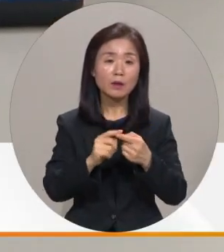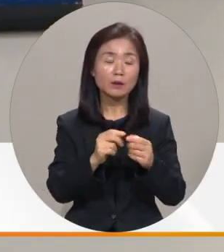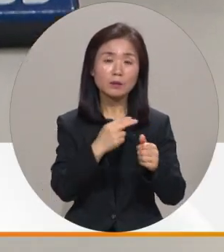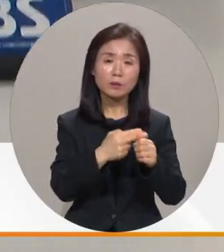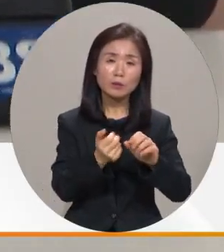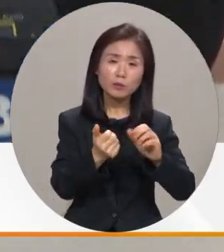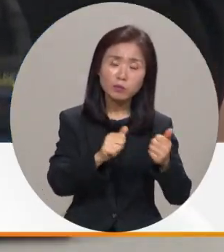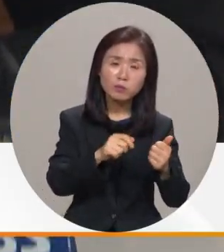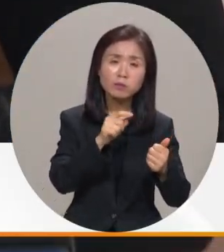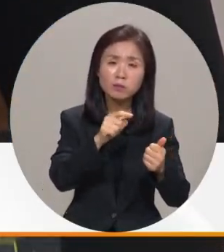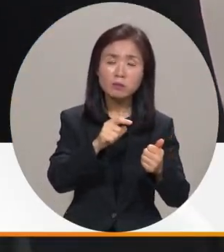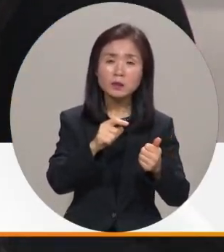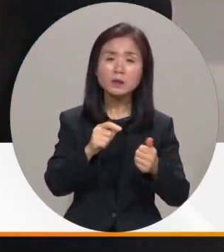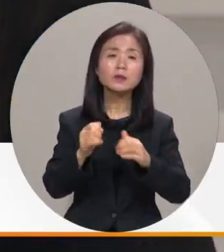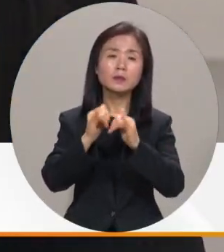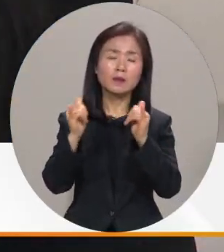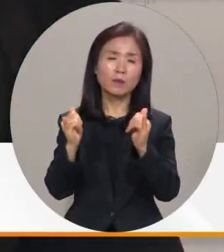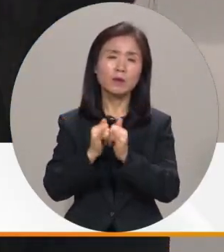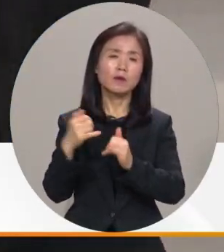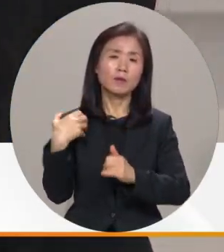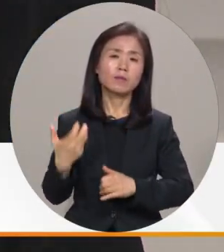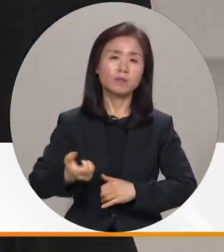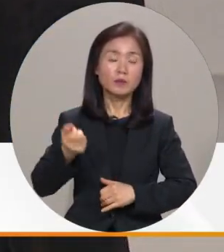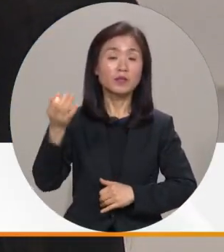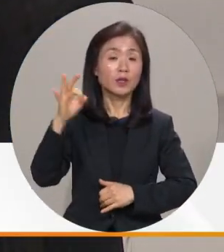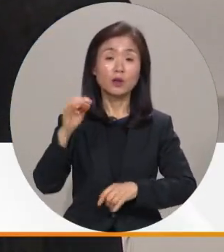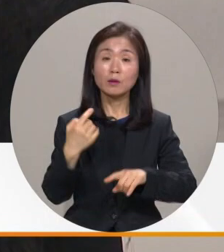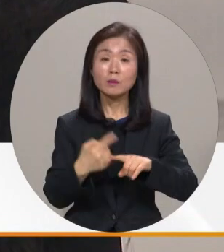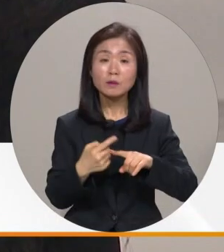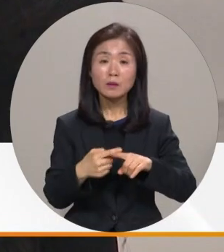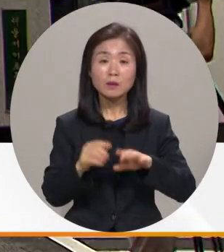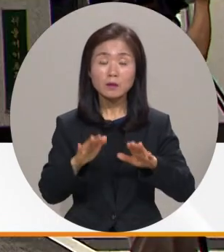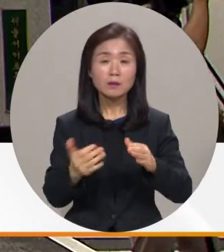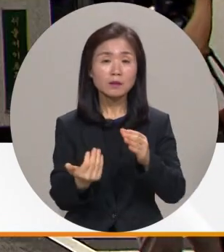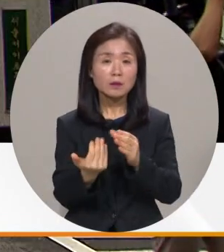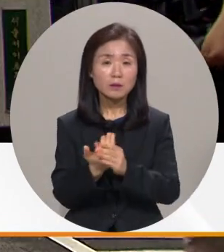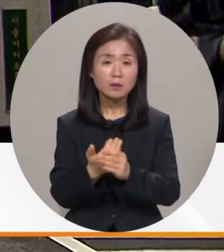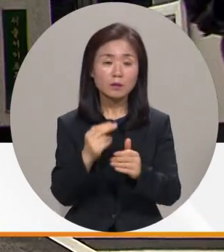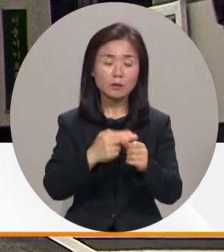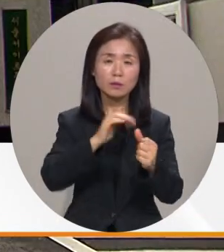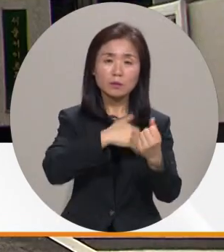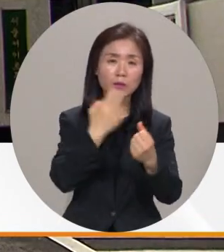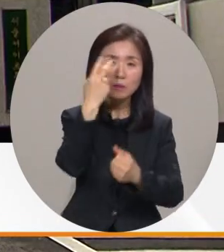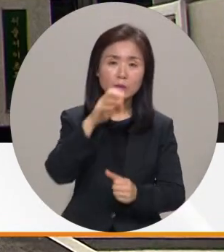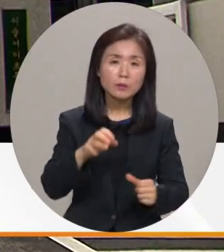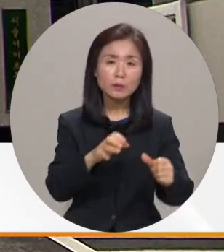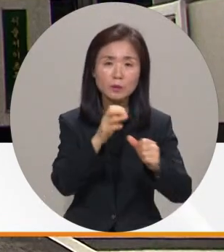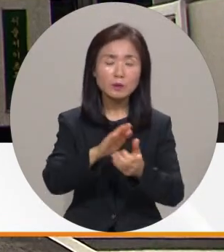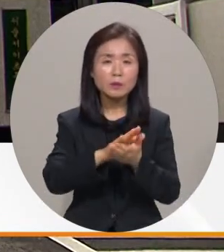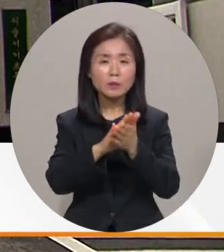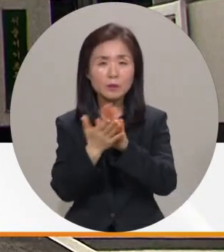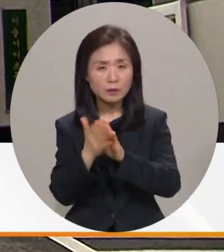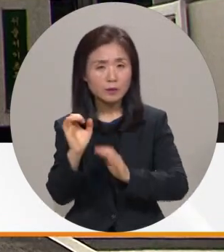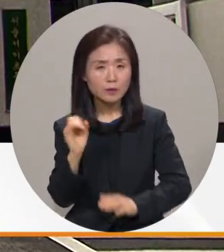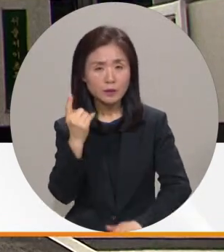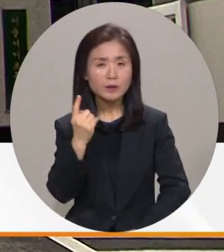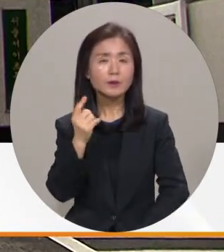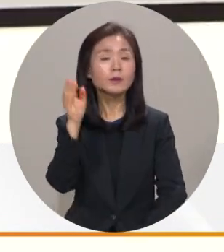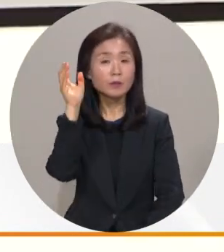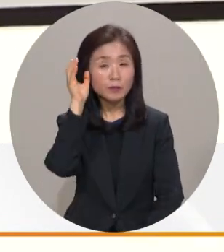대한 책임이 우리 사회에도 있다는 게 인정된 거라며 이번 사건이 교권 보호의 변곡점이 될 거라고